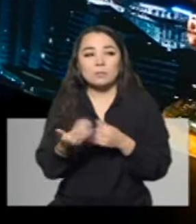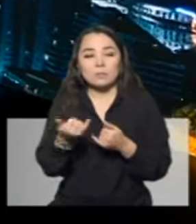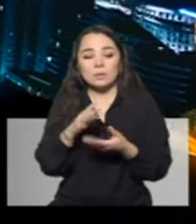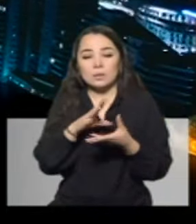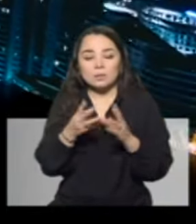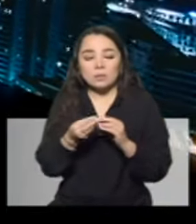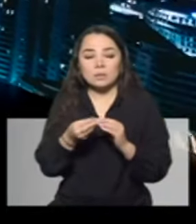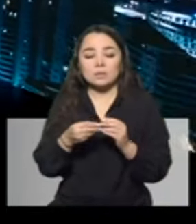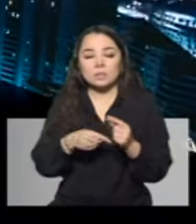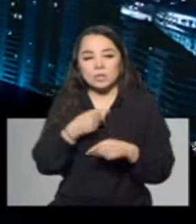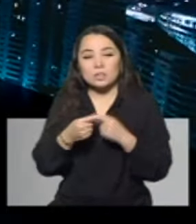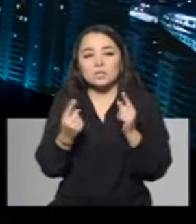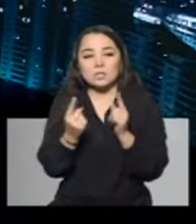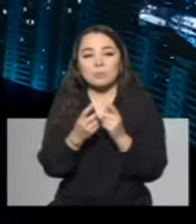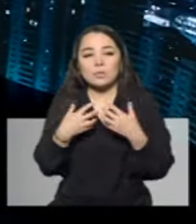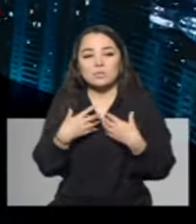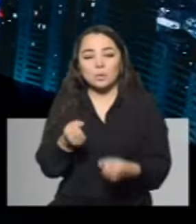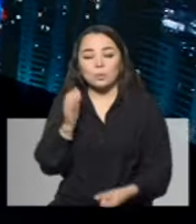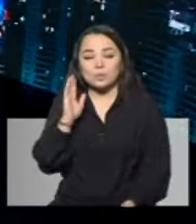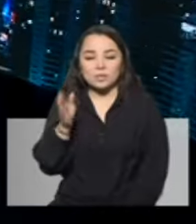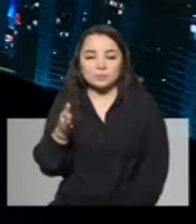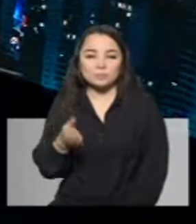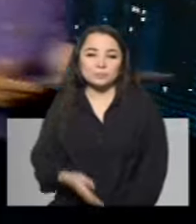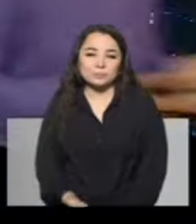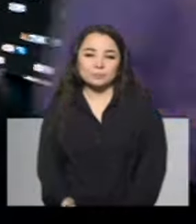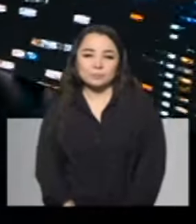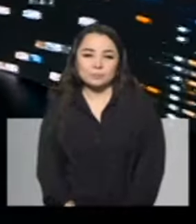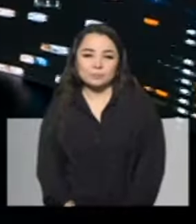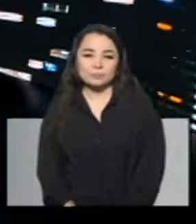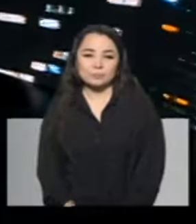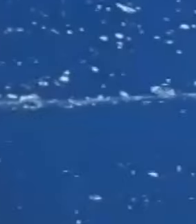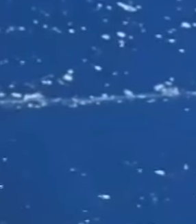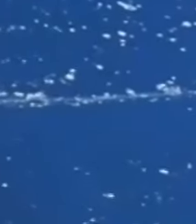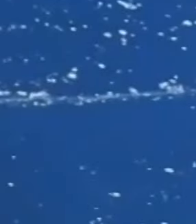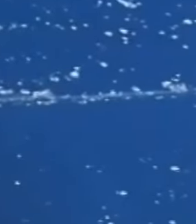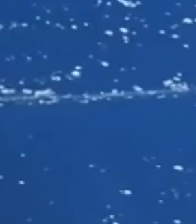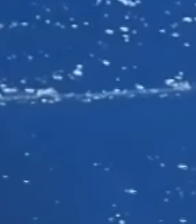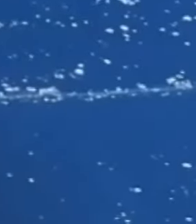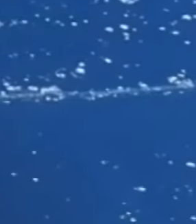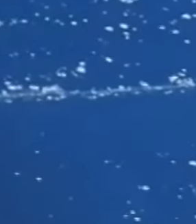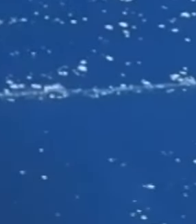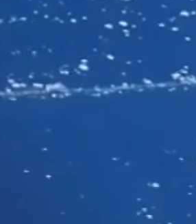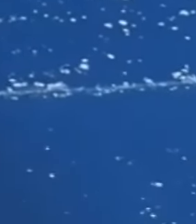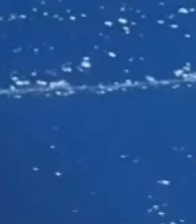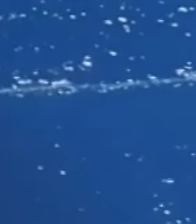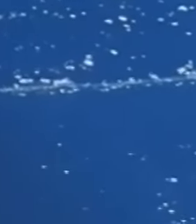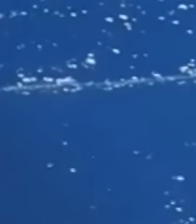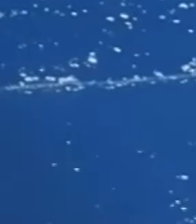біздің бүгінгі айтпағымыз осы. Аман болайық.